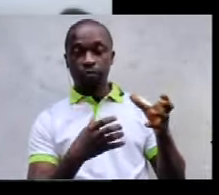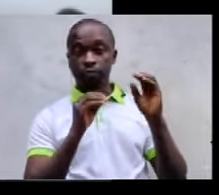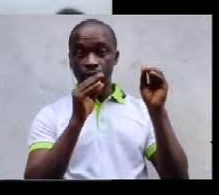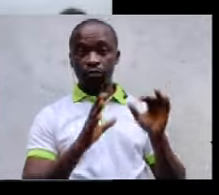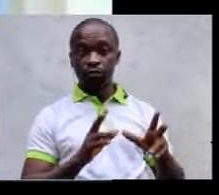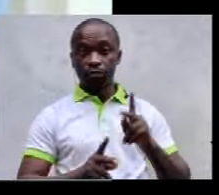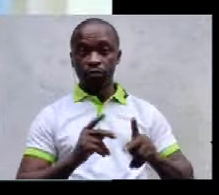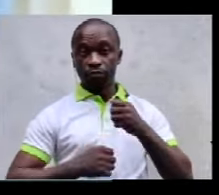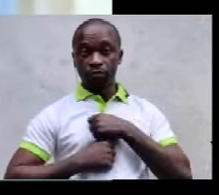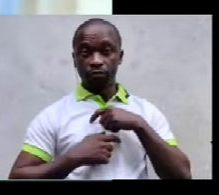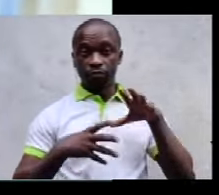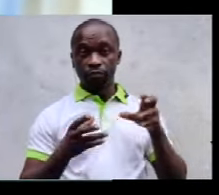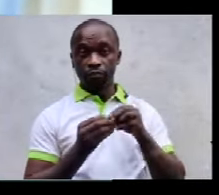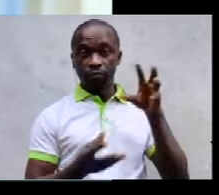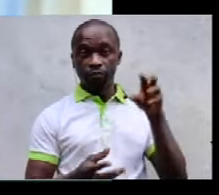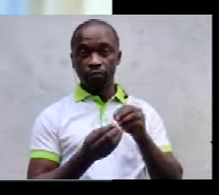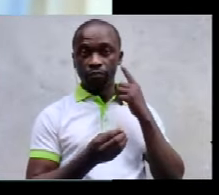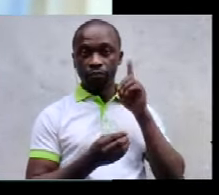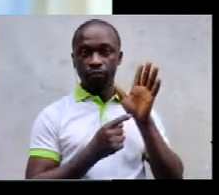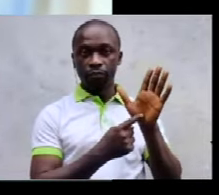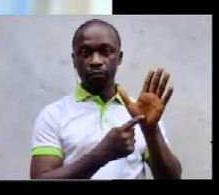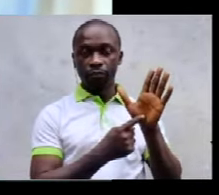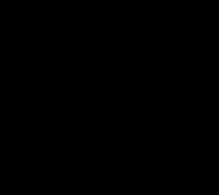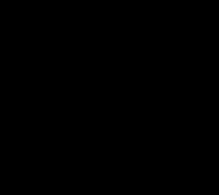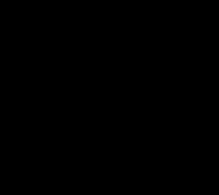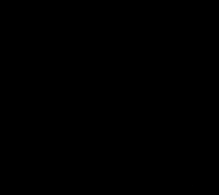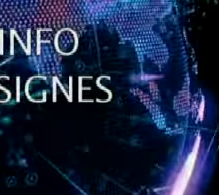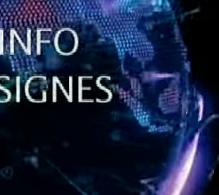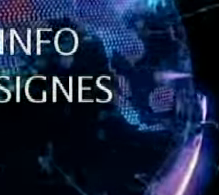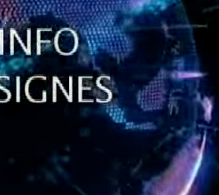les enseignants, les groupes spéciaux et la masse.